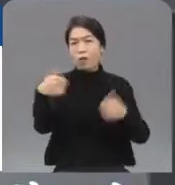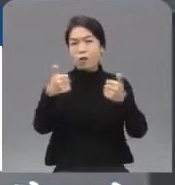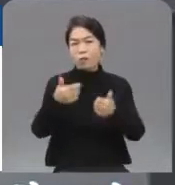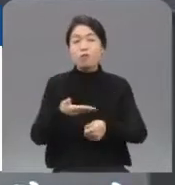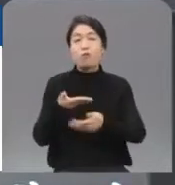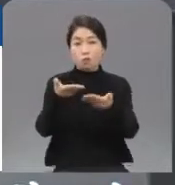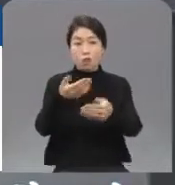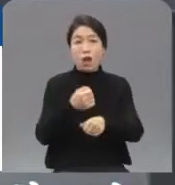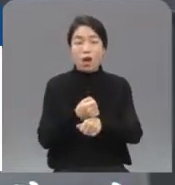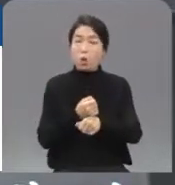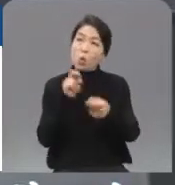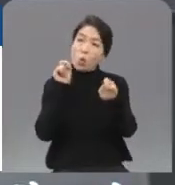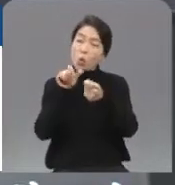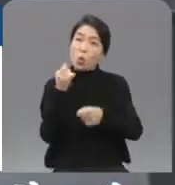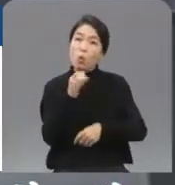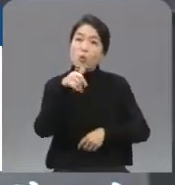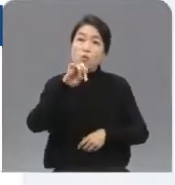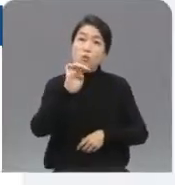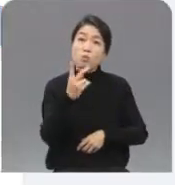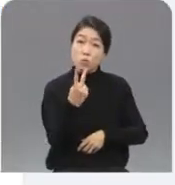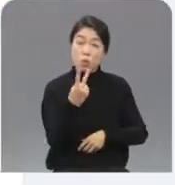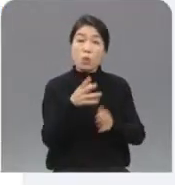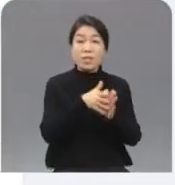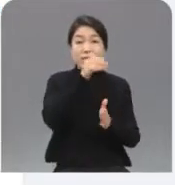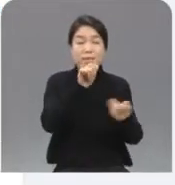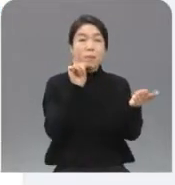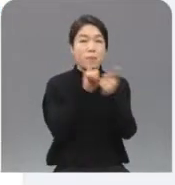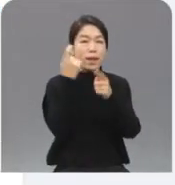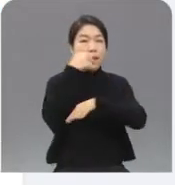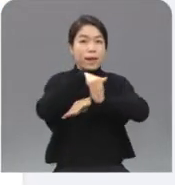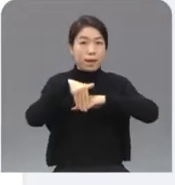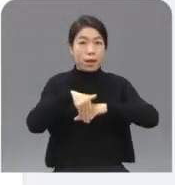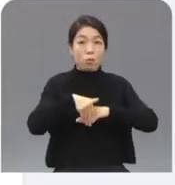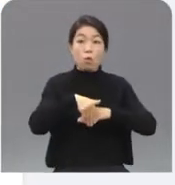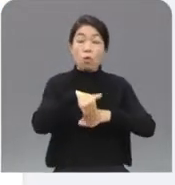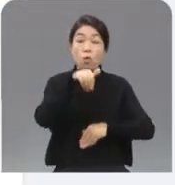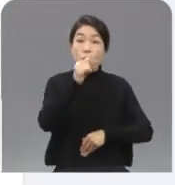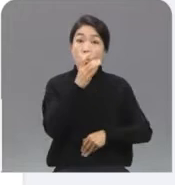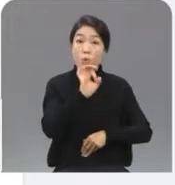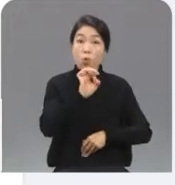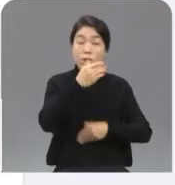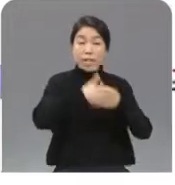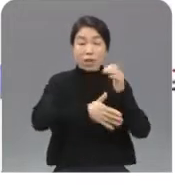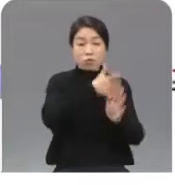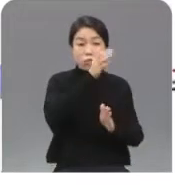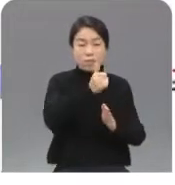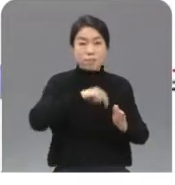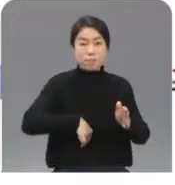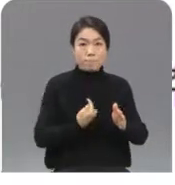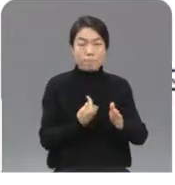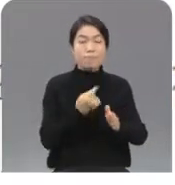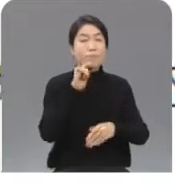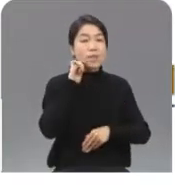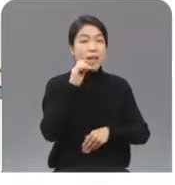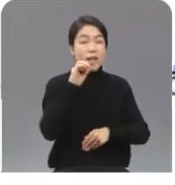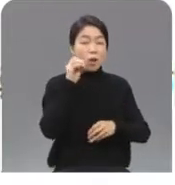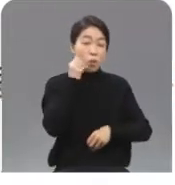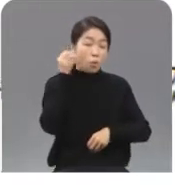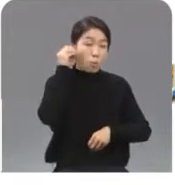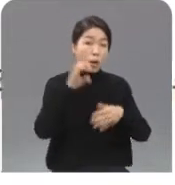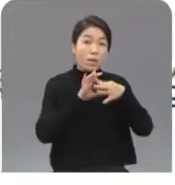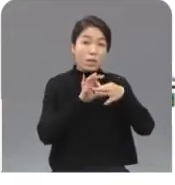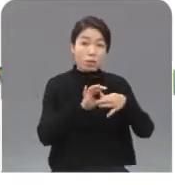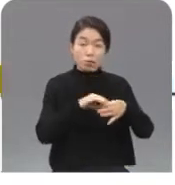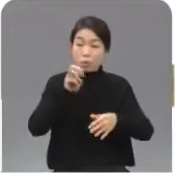필요하면 조만간에 제가 홍준표 시장 만나기로 했습니다 홍준표 대구시장도 자신의 sns를 통해 광주시 의회에서